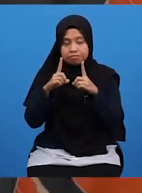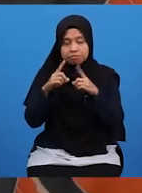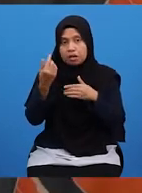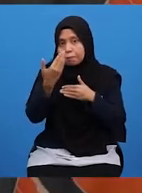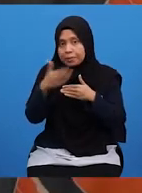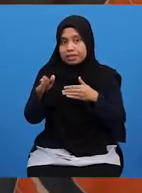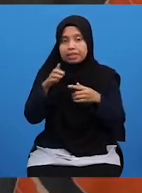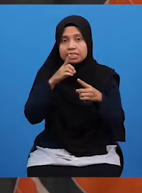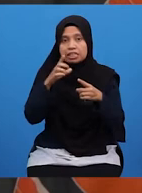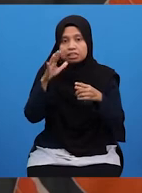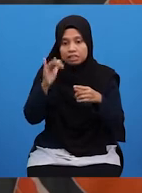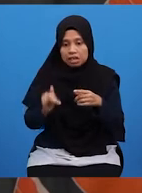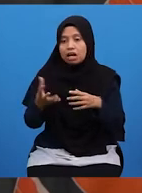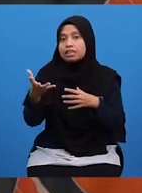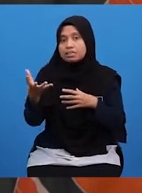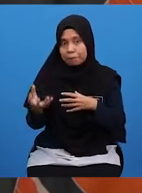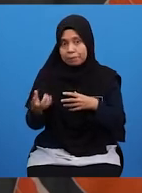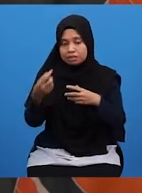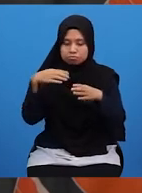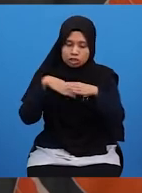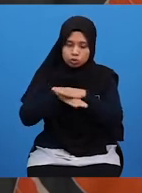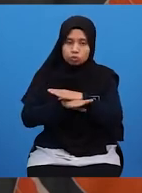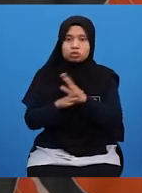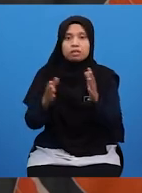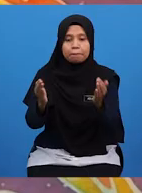Biarkan lilin yang ditapis masuk ke dalam periuk.